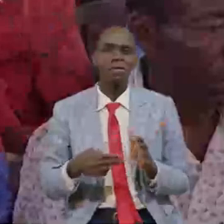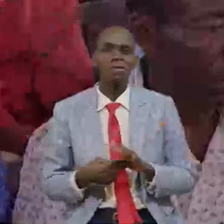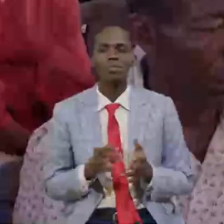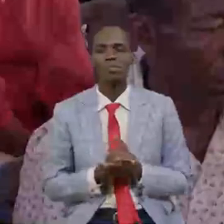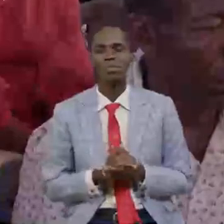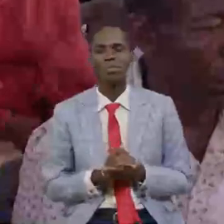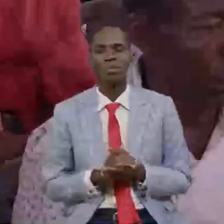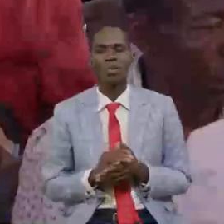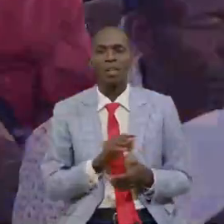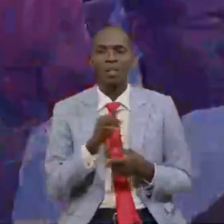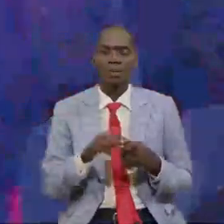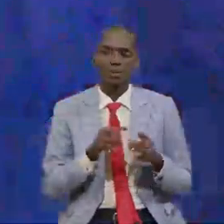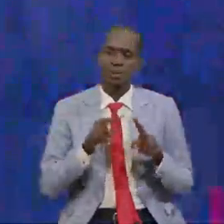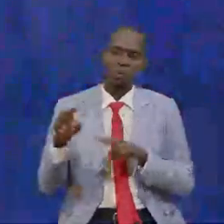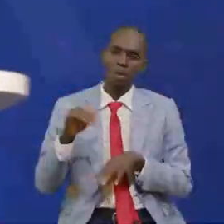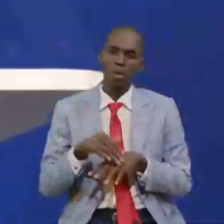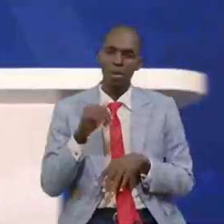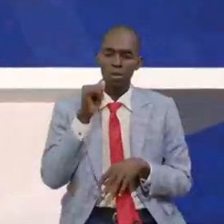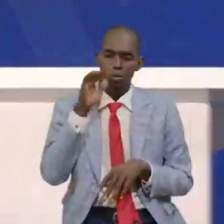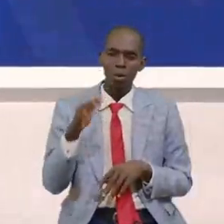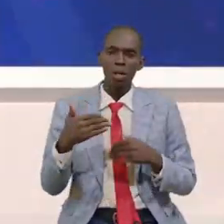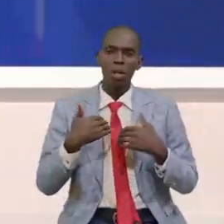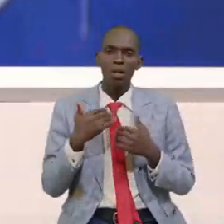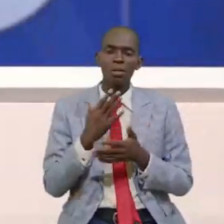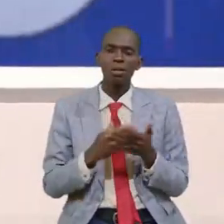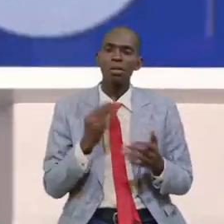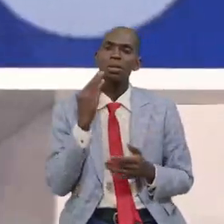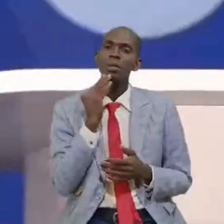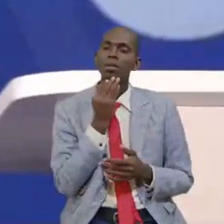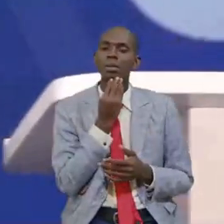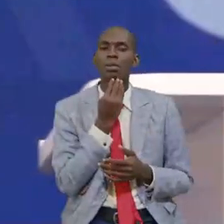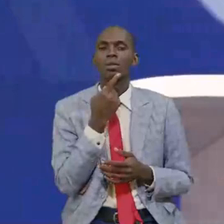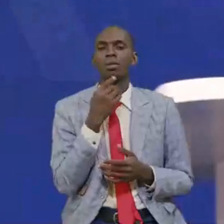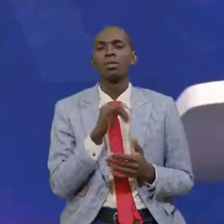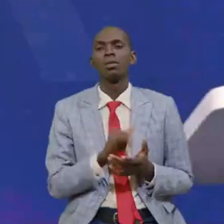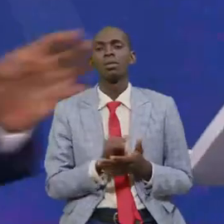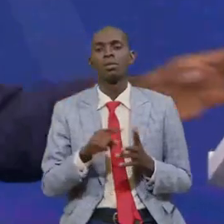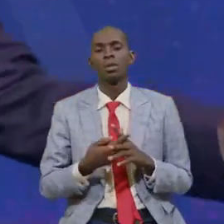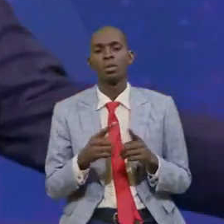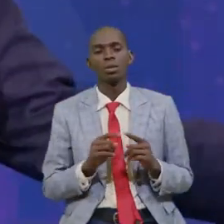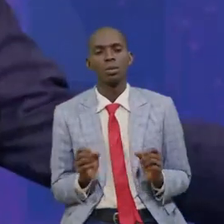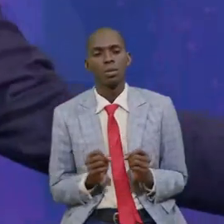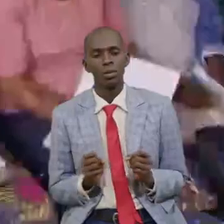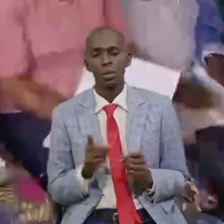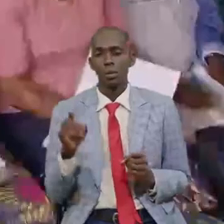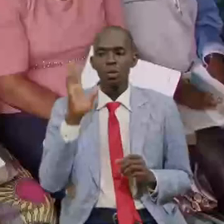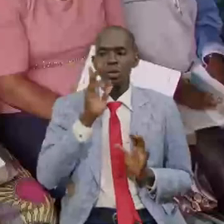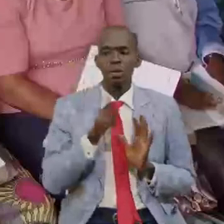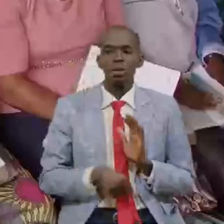Et une fois que tu regardes une femme et qu'elle a des barbes, là, tu trembles. Ah, ils vont me